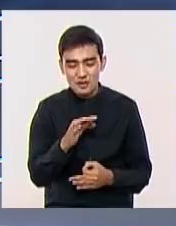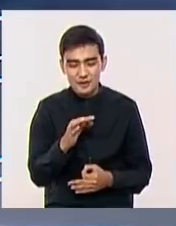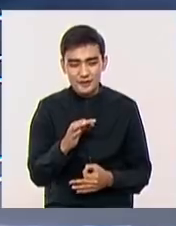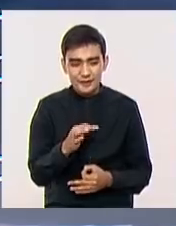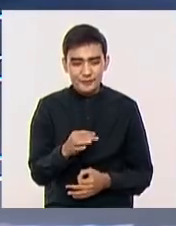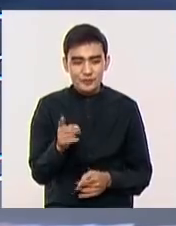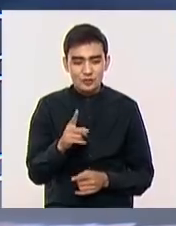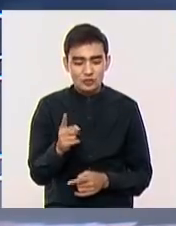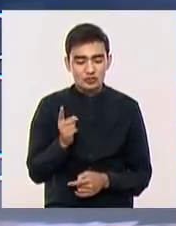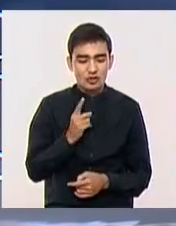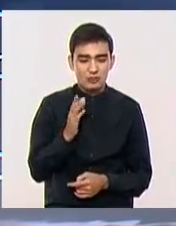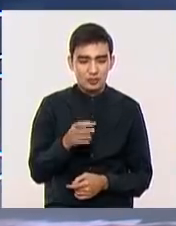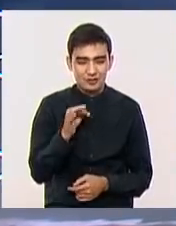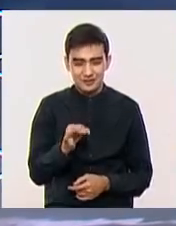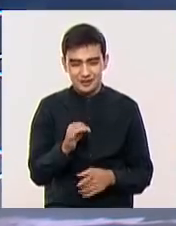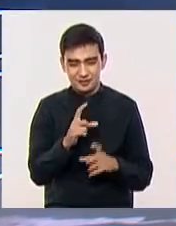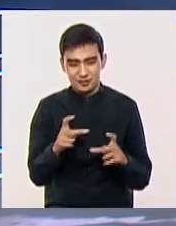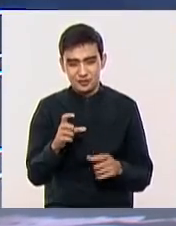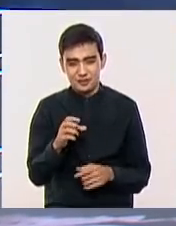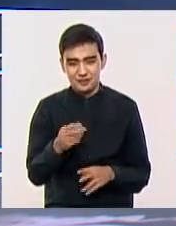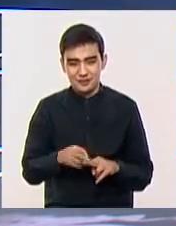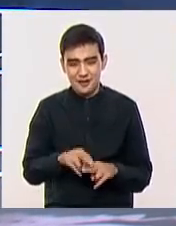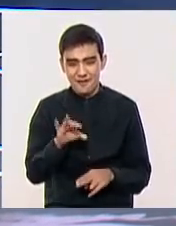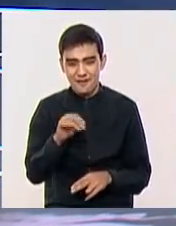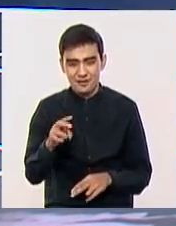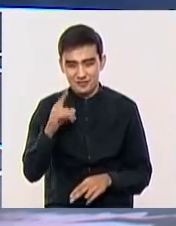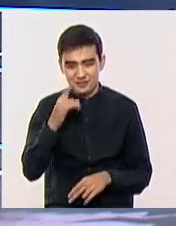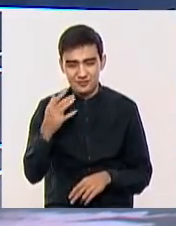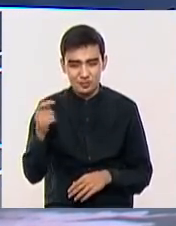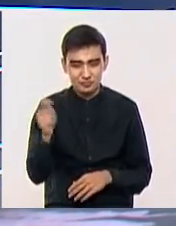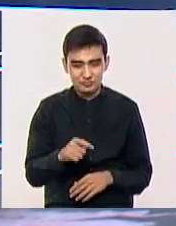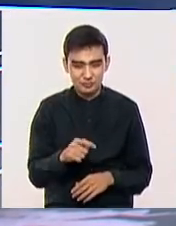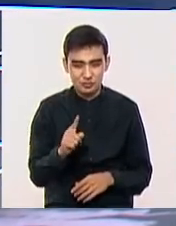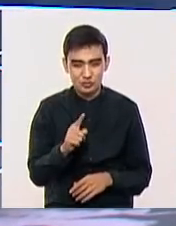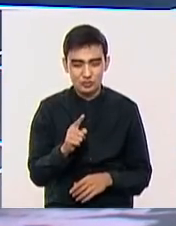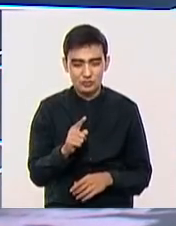что все-таки ждать и на что могут рассчитывать афганистанцы?